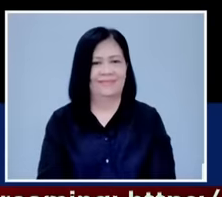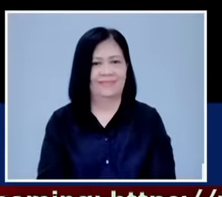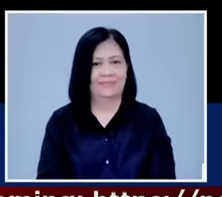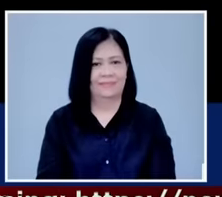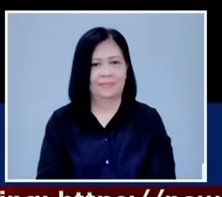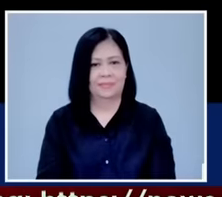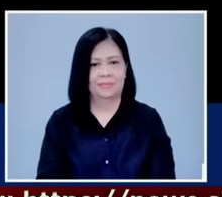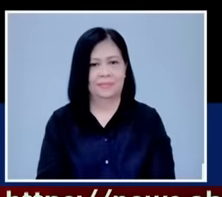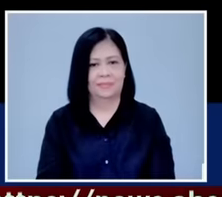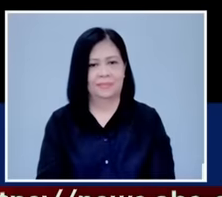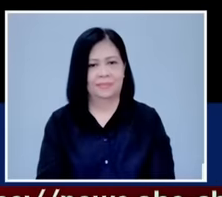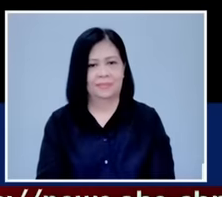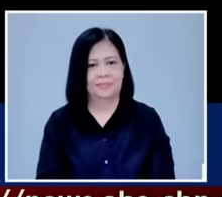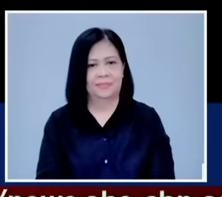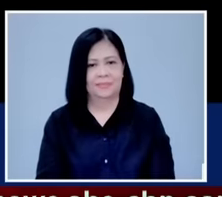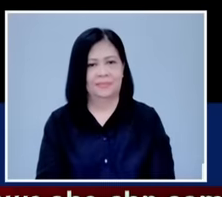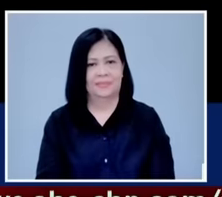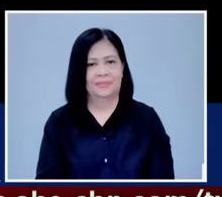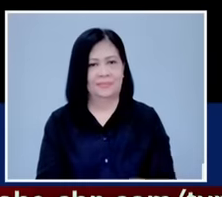Pee.